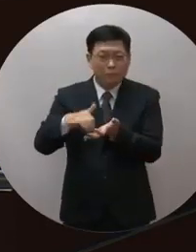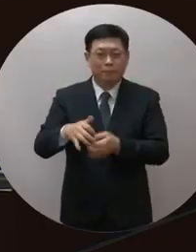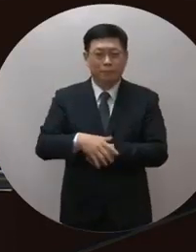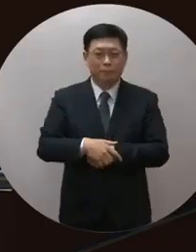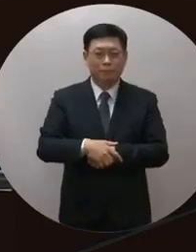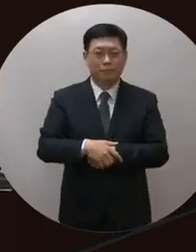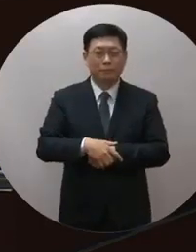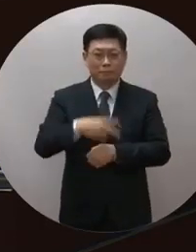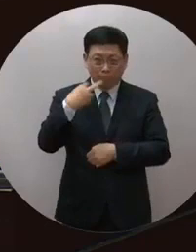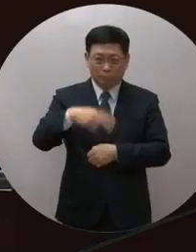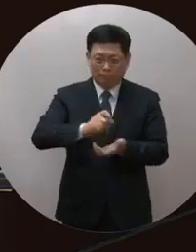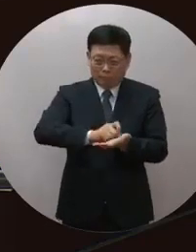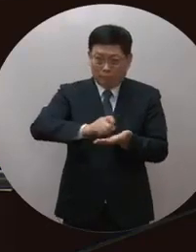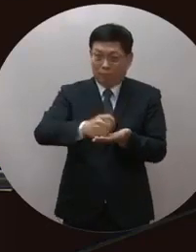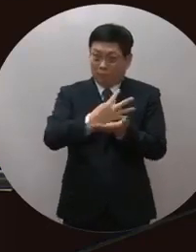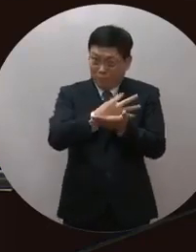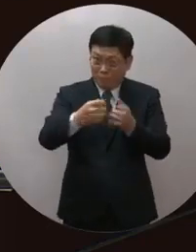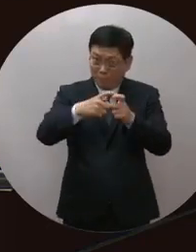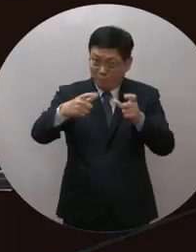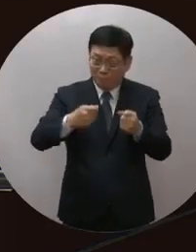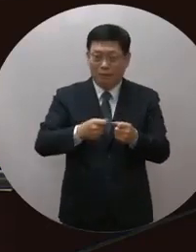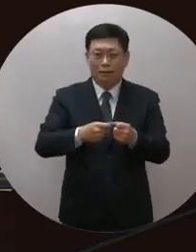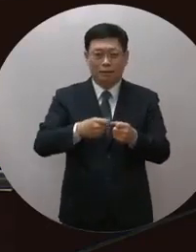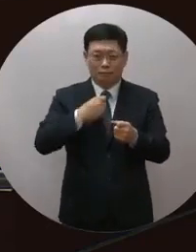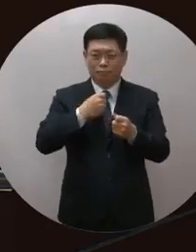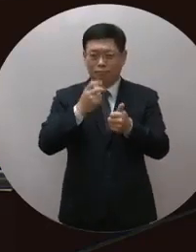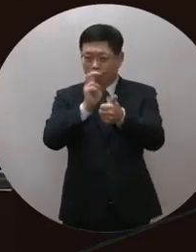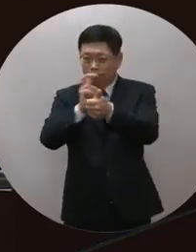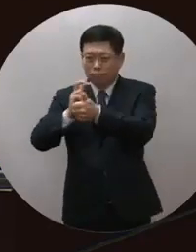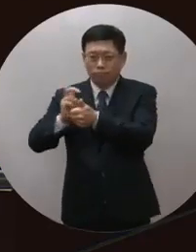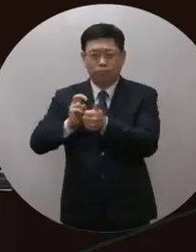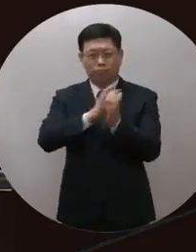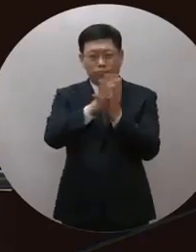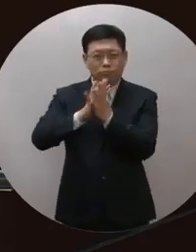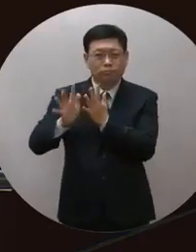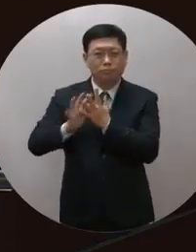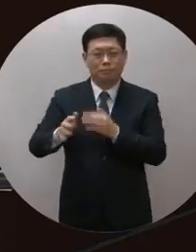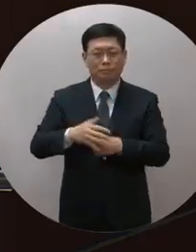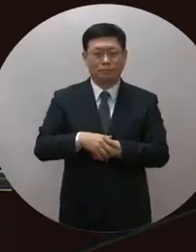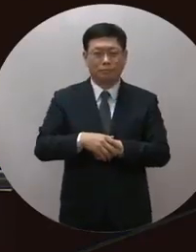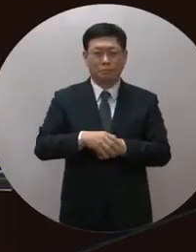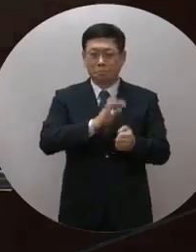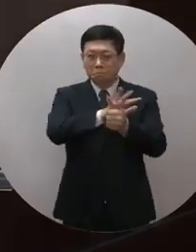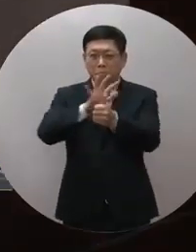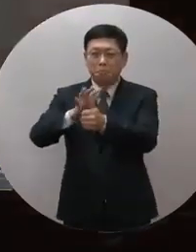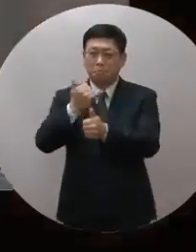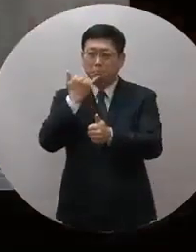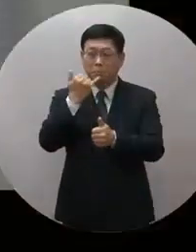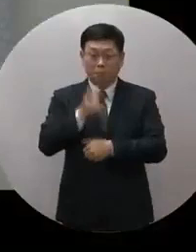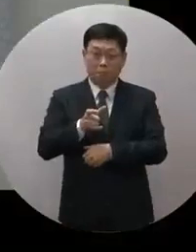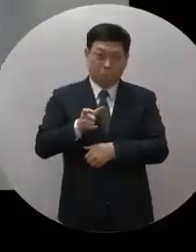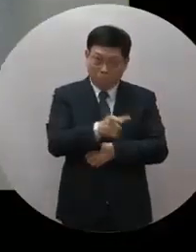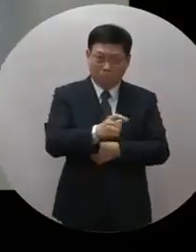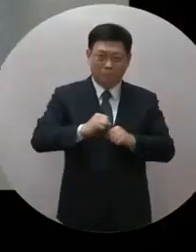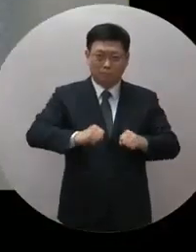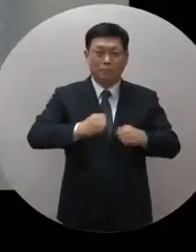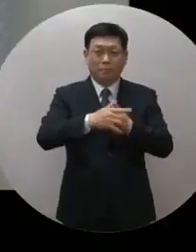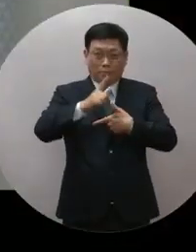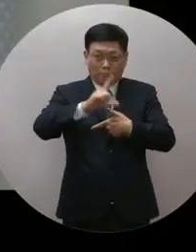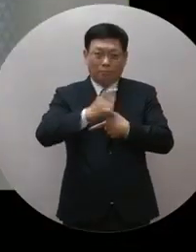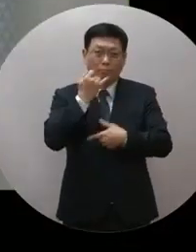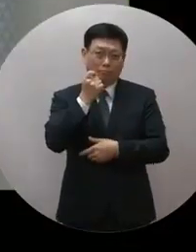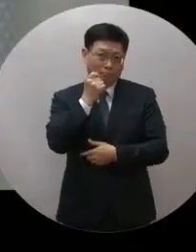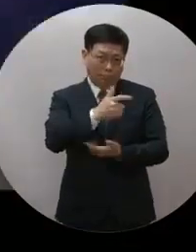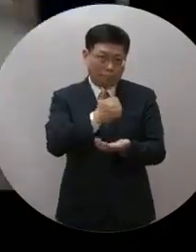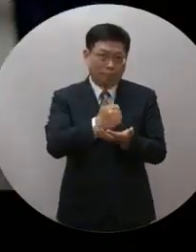并且写号码牌，维持秩序，让国人通过健保卡插卡就